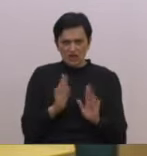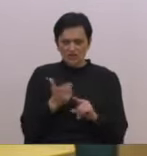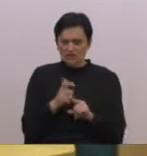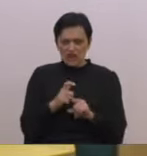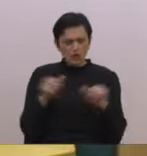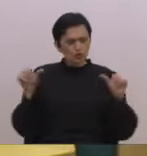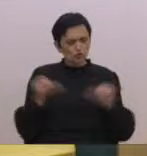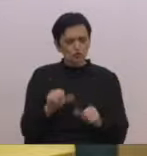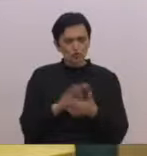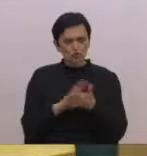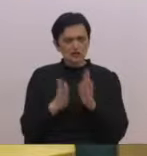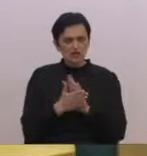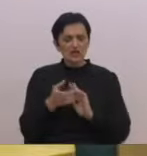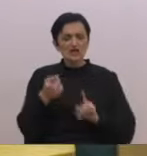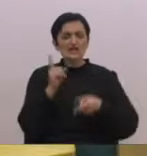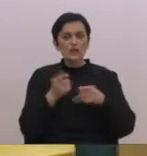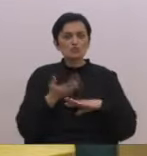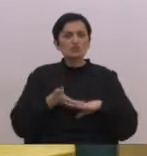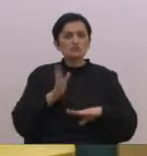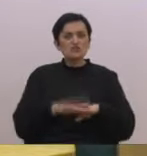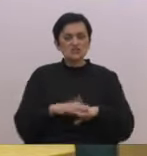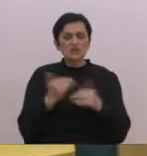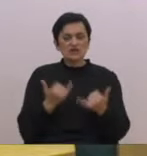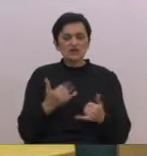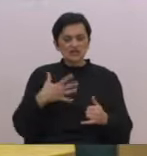არის სიტუაცია, რეალურად ძალიან მძიმეა დღეს